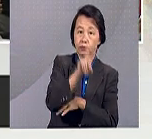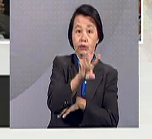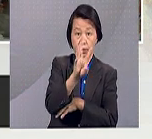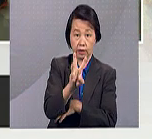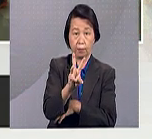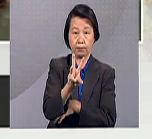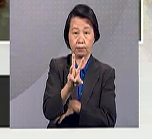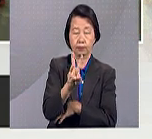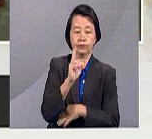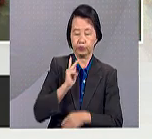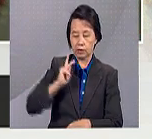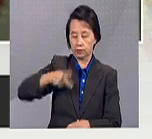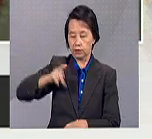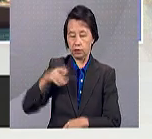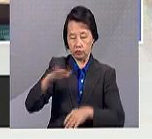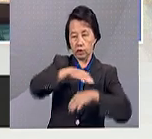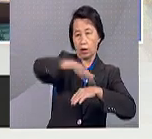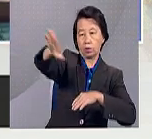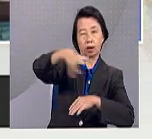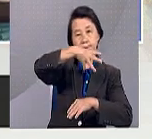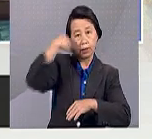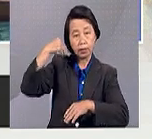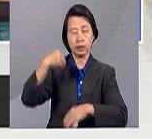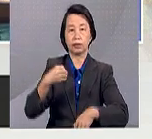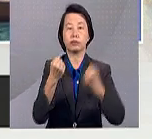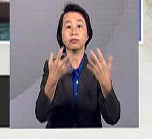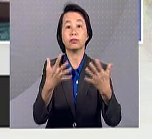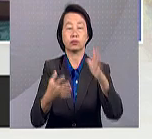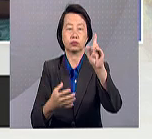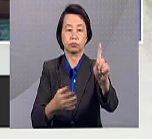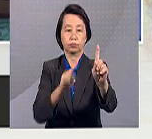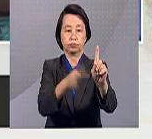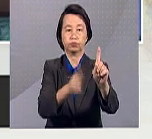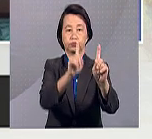bulan, KPT telah menghantar pulang seramai